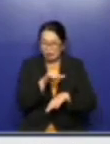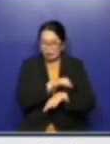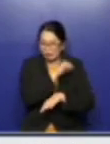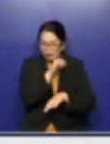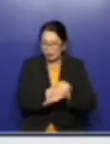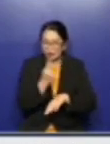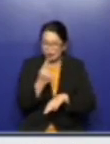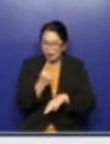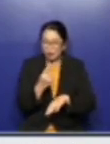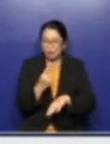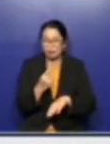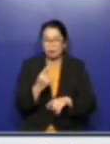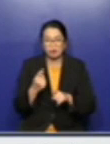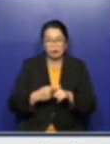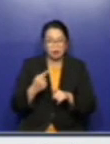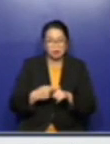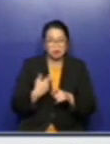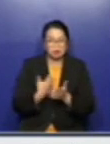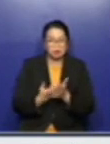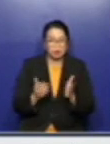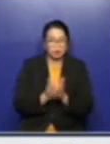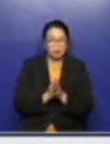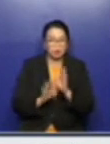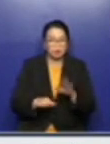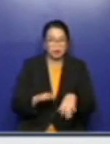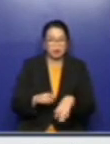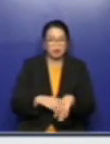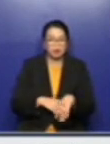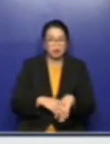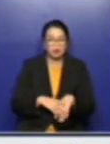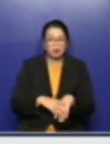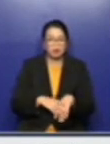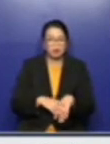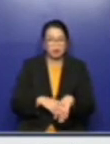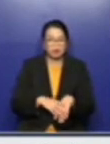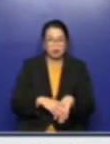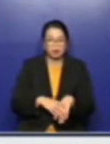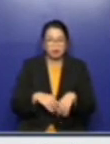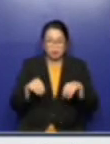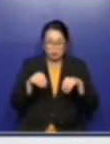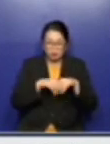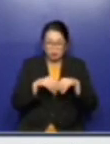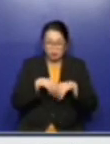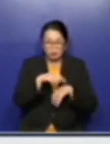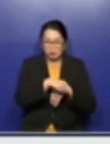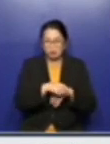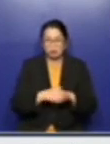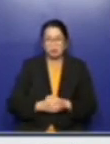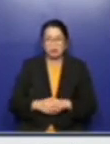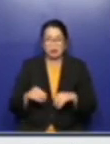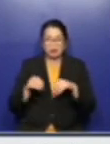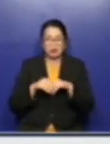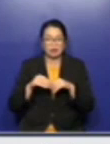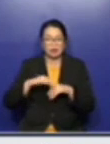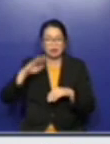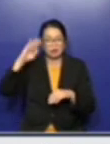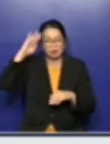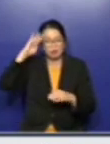นนะครับขึ้นมาตารางวาละ 1,000 บาทท่านประธานครับริมวิภาวดีรังสิตอะแถวสโมสรตำรวจแถวเดลินิ